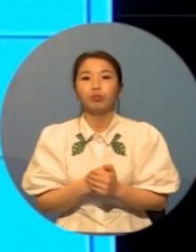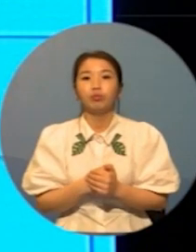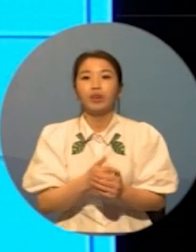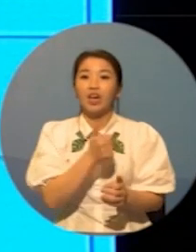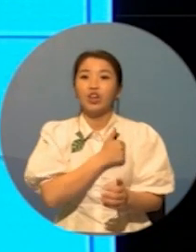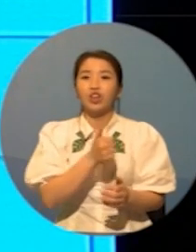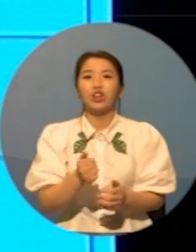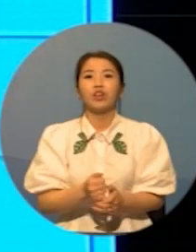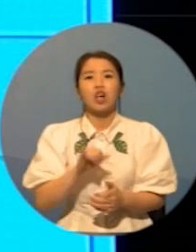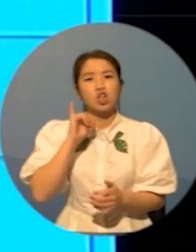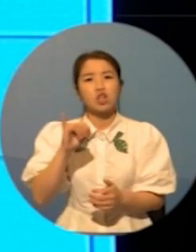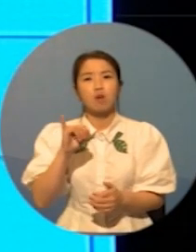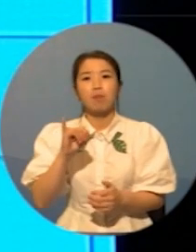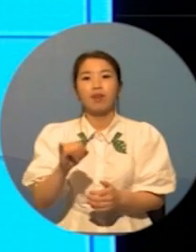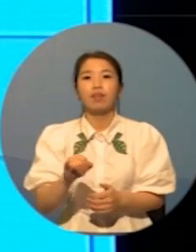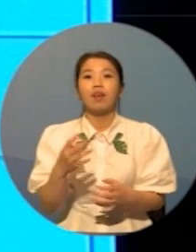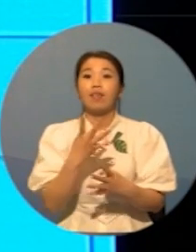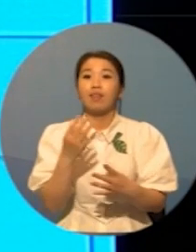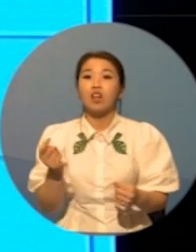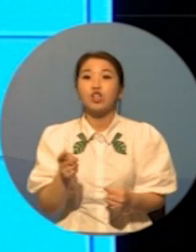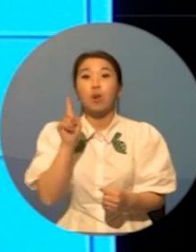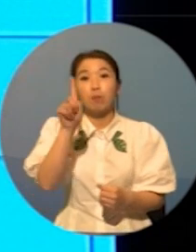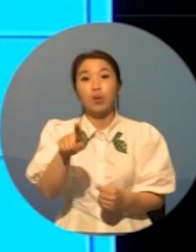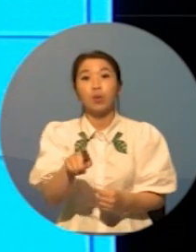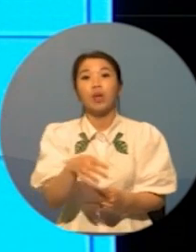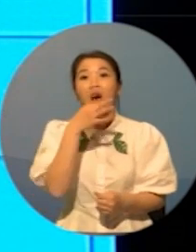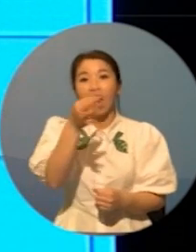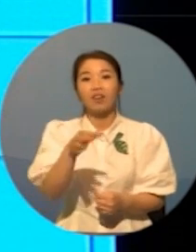Ең жаман нәрсе біреудің айтқанын тыңламау.